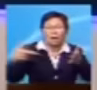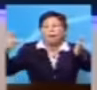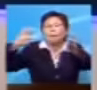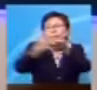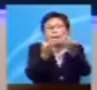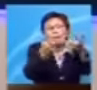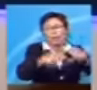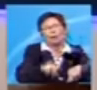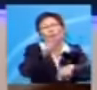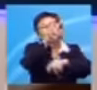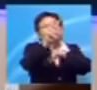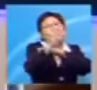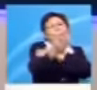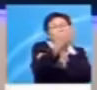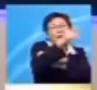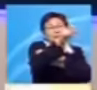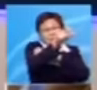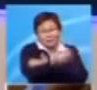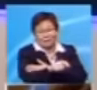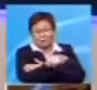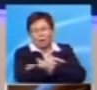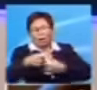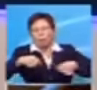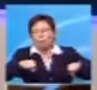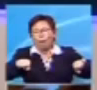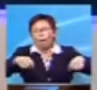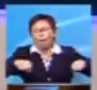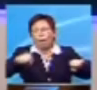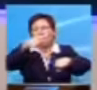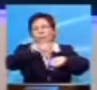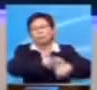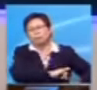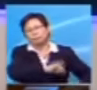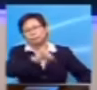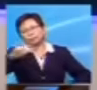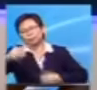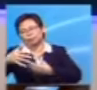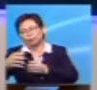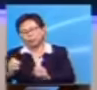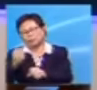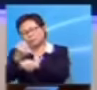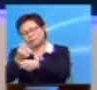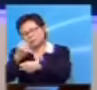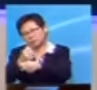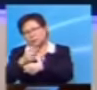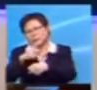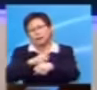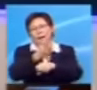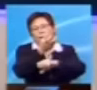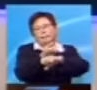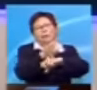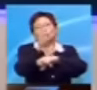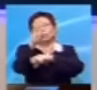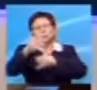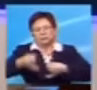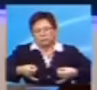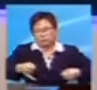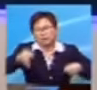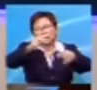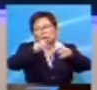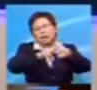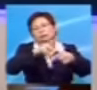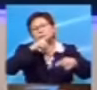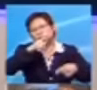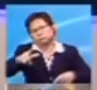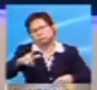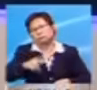awalagang ketika mangsa yang menunggang motosikal dalam perjalanan ke pejabatnya di Batu en Jalan Klang